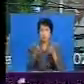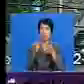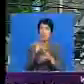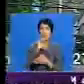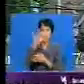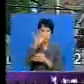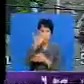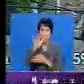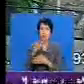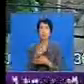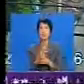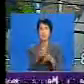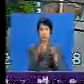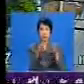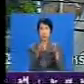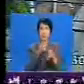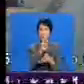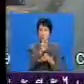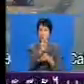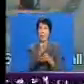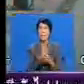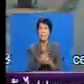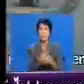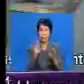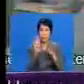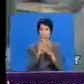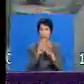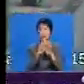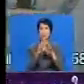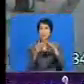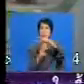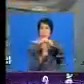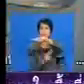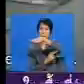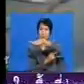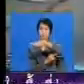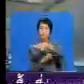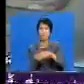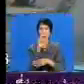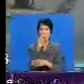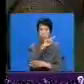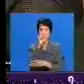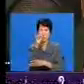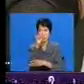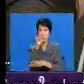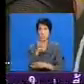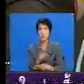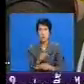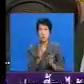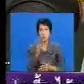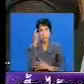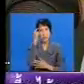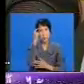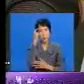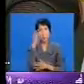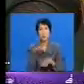แยกรัชโยธินเป็นเวลา30วันทำให้ประชาชนเกิดความกังวลในเรื่องการจราจรที่ติดขัดค่ะ พี่ว่าถ้าเผื่อสะพาน